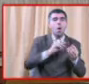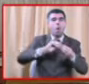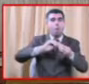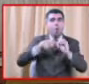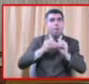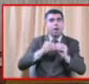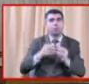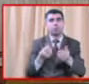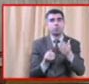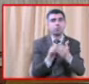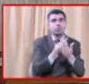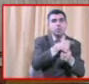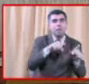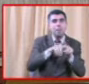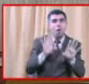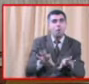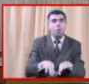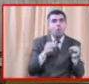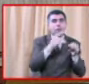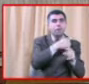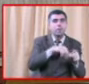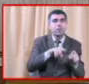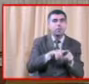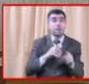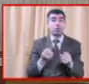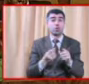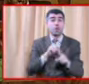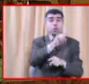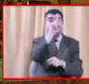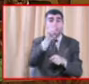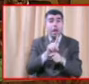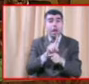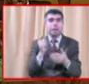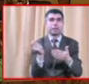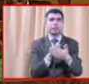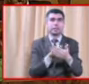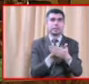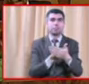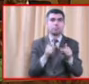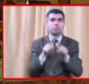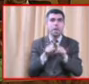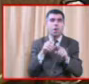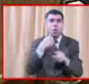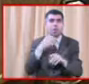ولكن ماشي بهذه الحده. تكلمتي ليا في السؤال المكتوب على